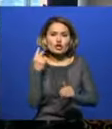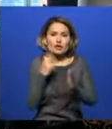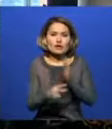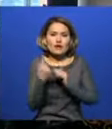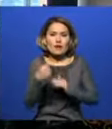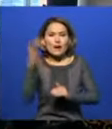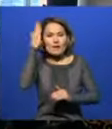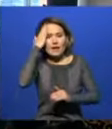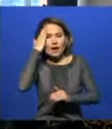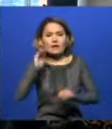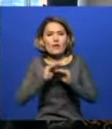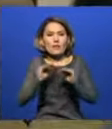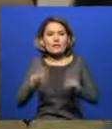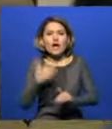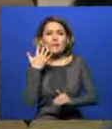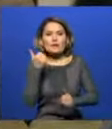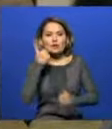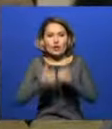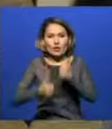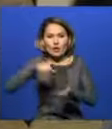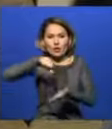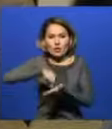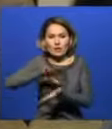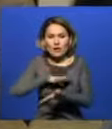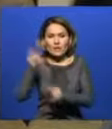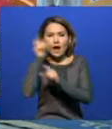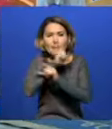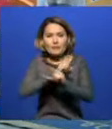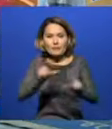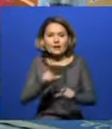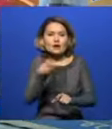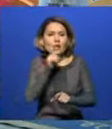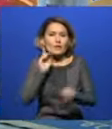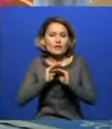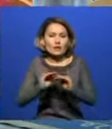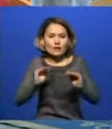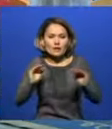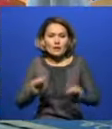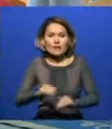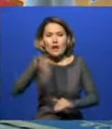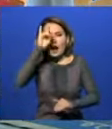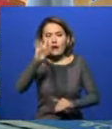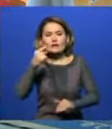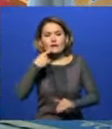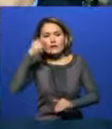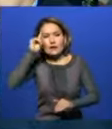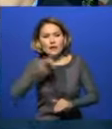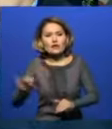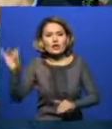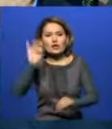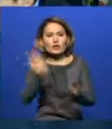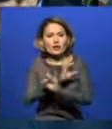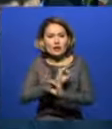171 дарын иесі 5 конкурс бойынша сынға түсуде. Мектеп жасындағы балалардың ұлттық құндылықтарға деген қызығушылығын арттырып,